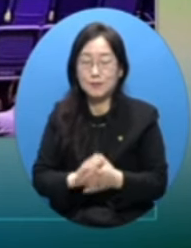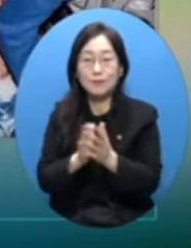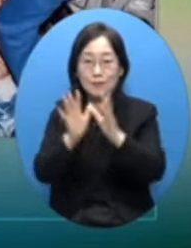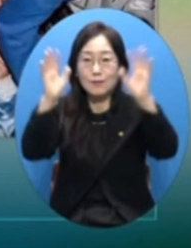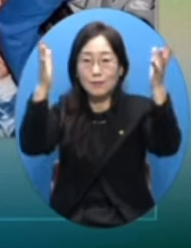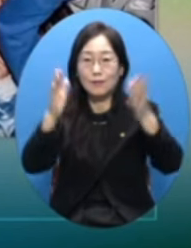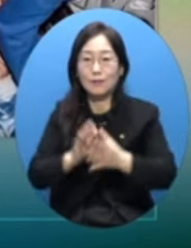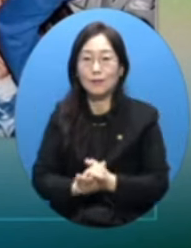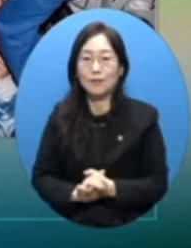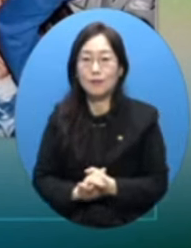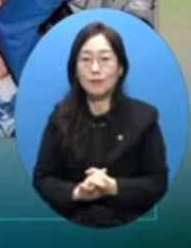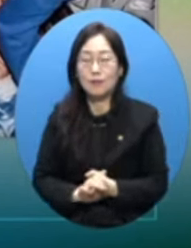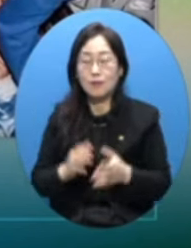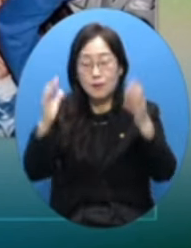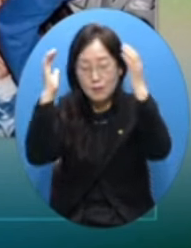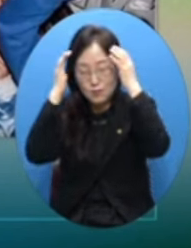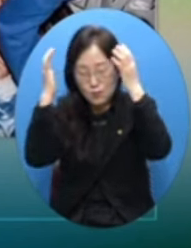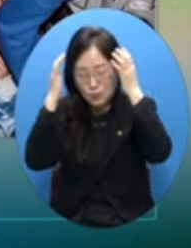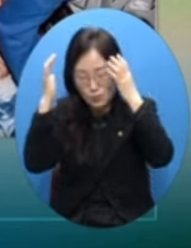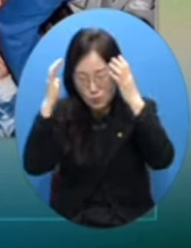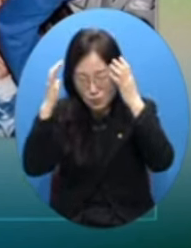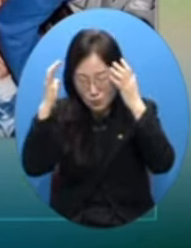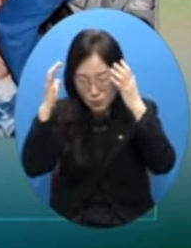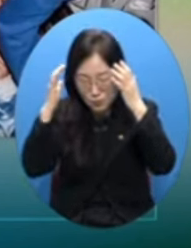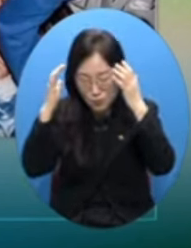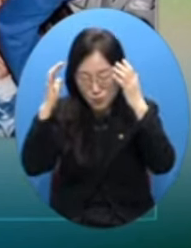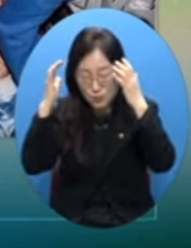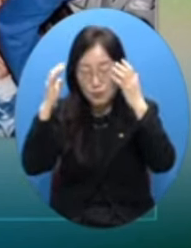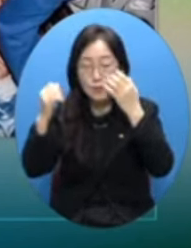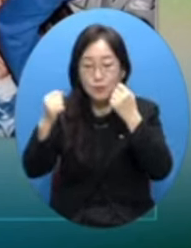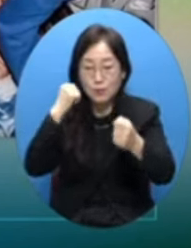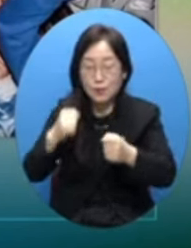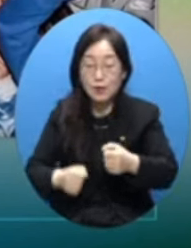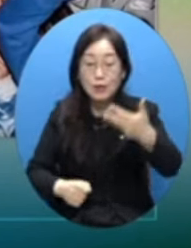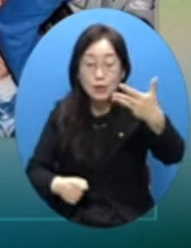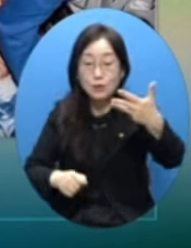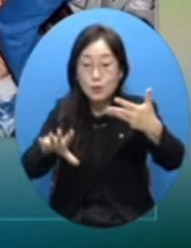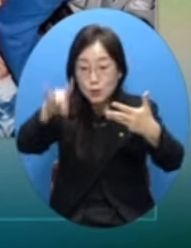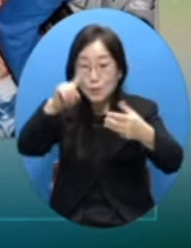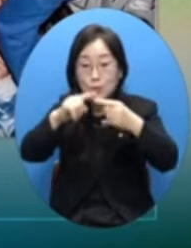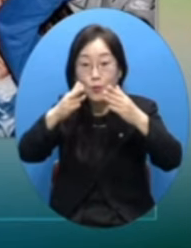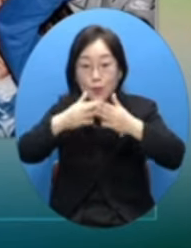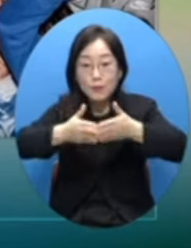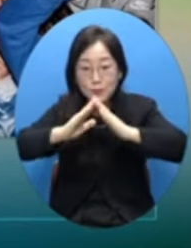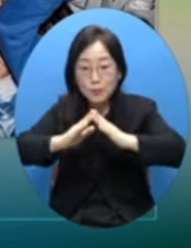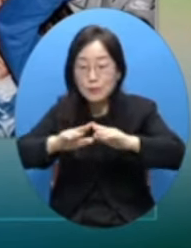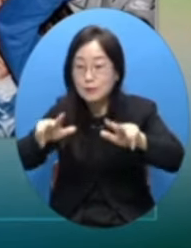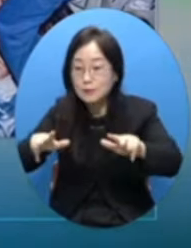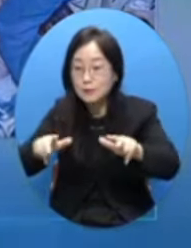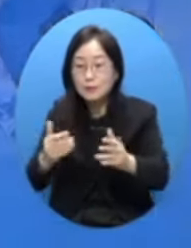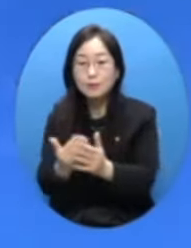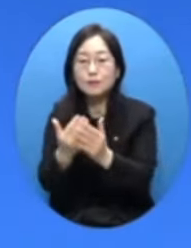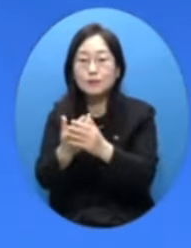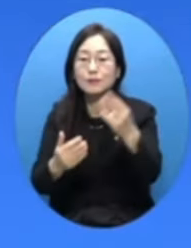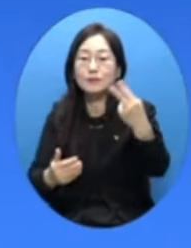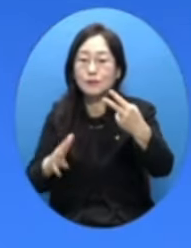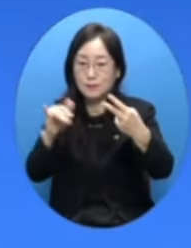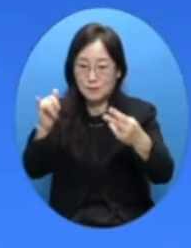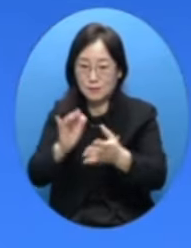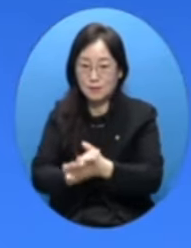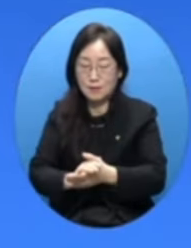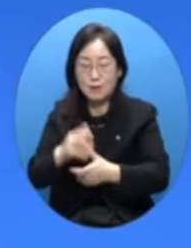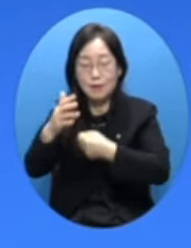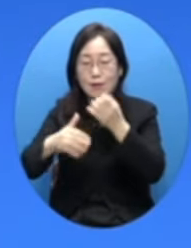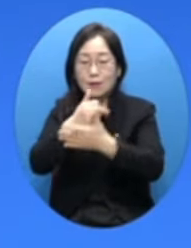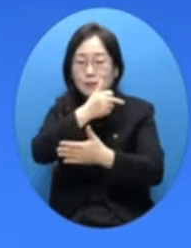할렐루야. 이 고난을 겪으면서 이 사모님이 8명으로 출발하고 교회를 2,000명을 만들었다니까요. 얼마나